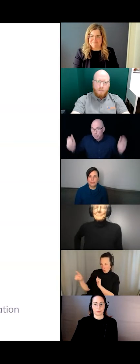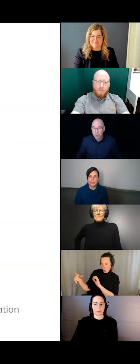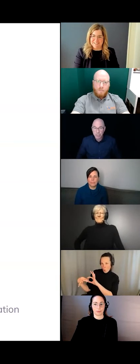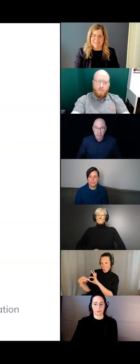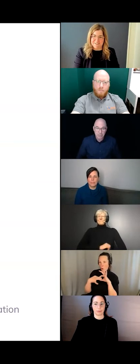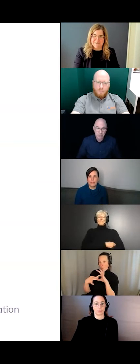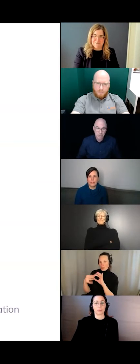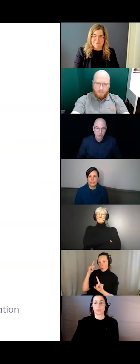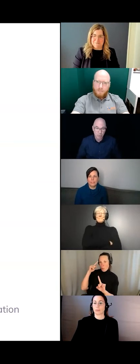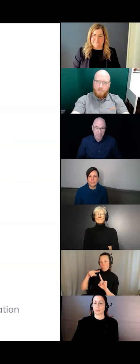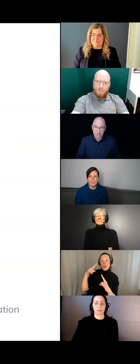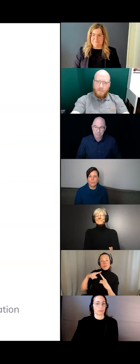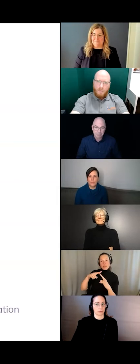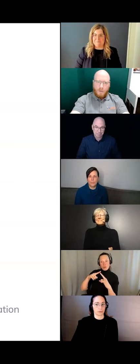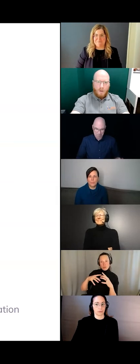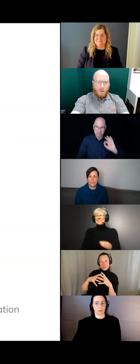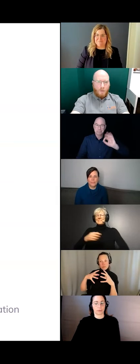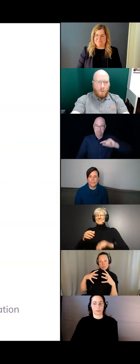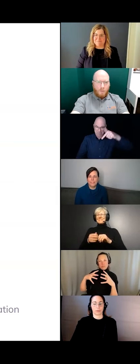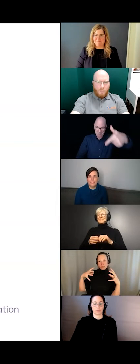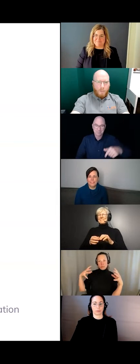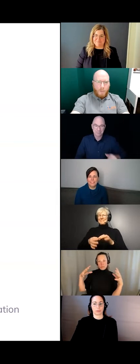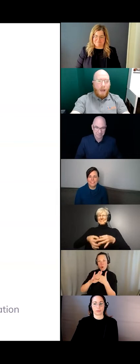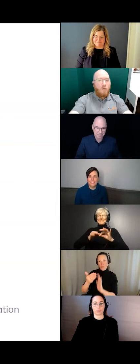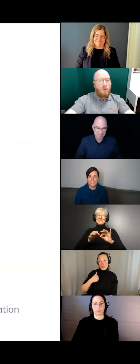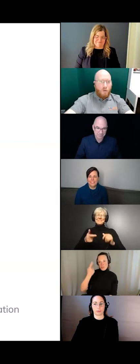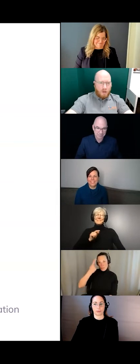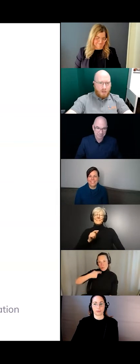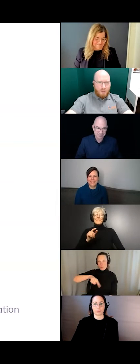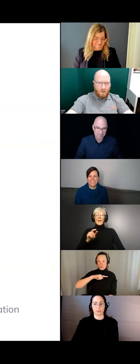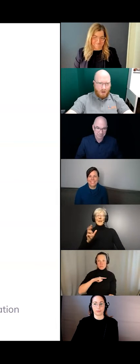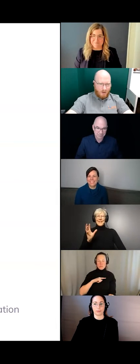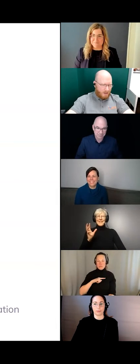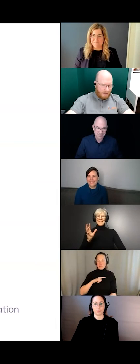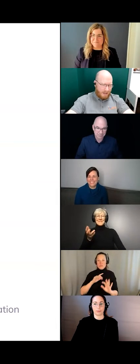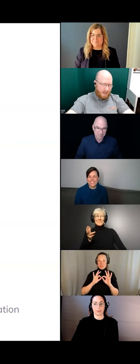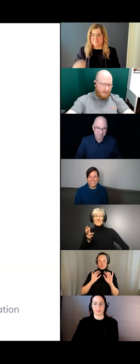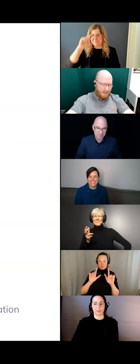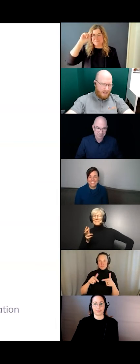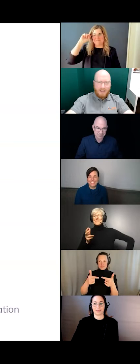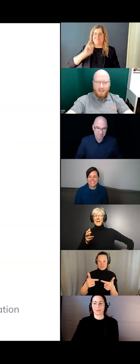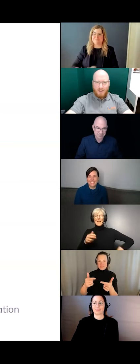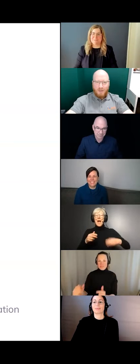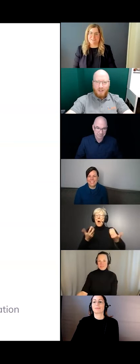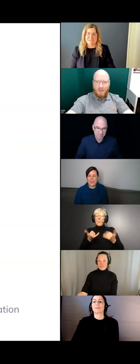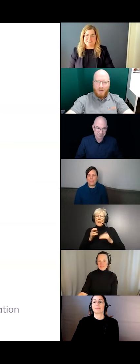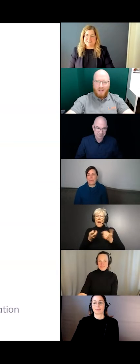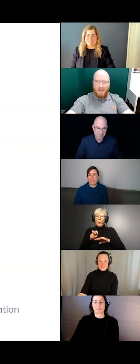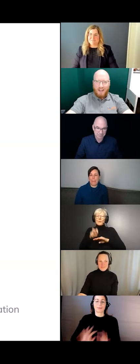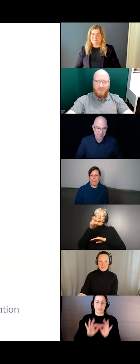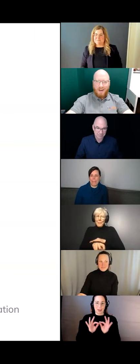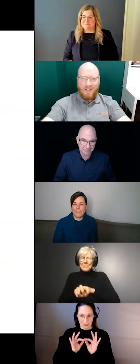sont entendants et de travailler pour que cette technologie croisse et une expansion et soit utile pour nous.